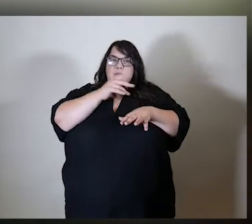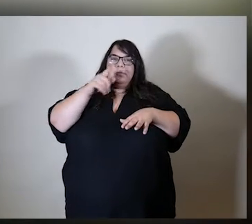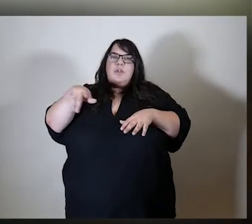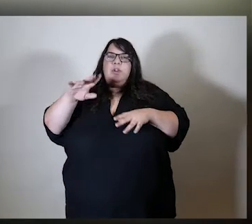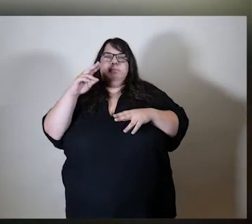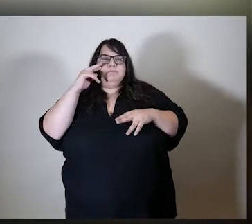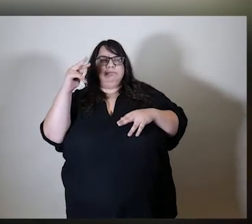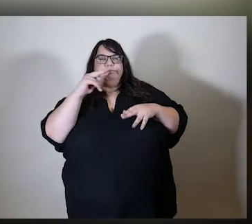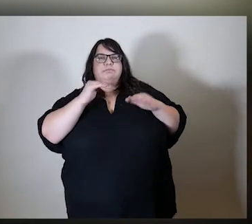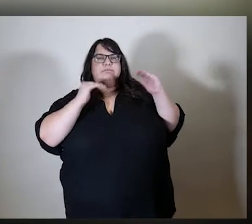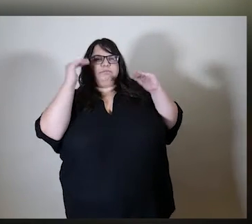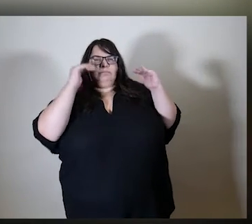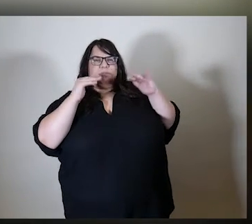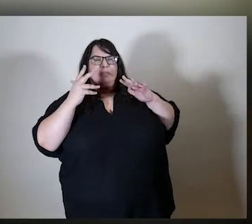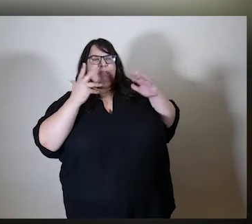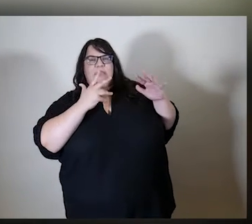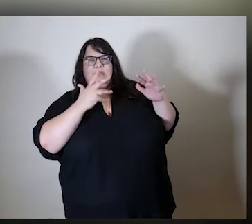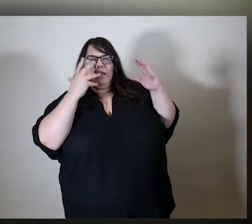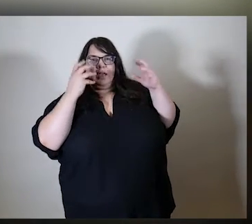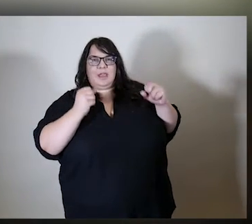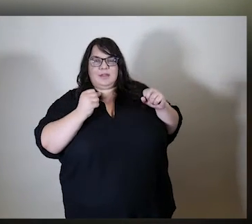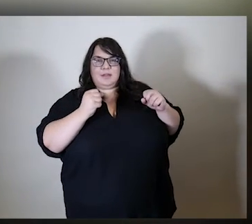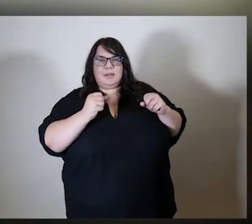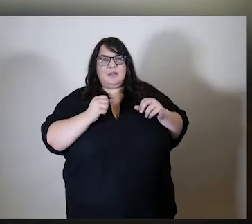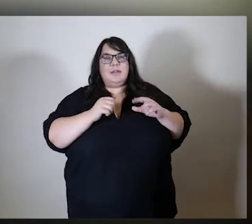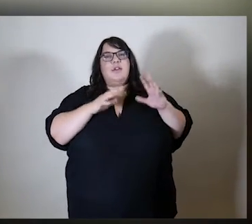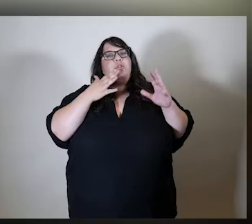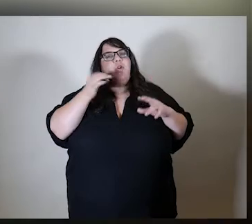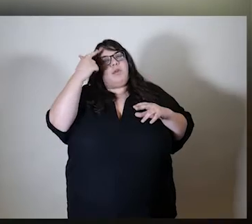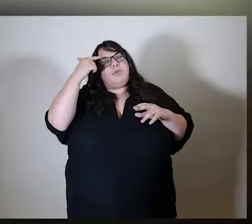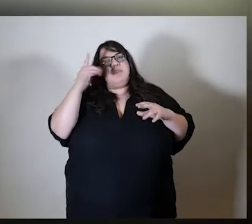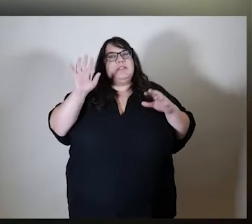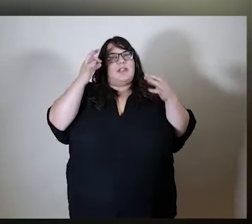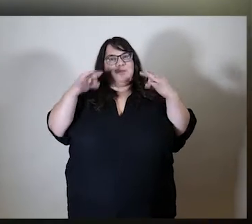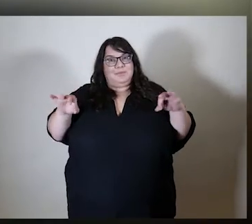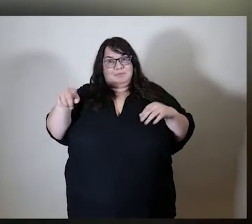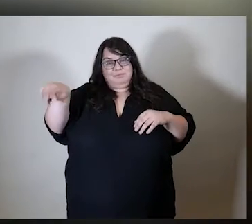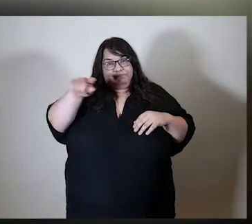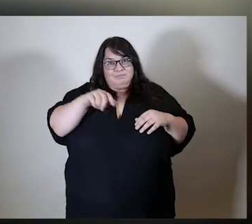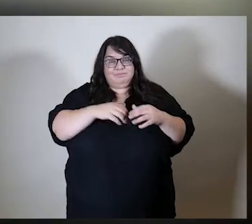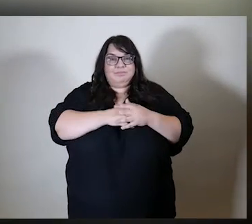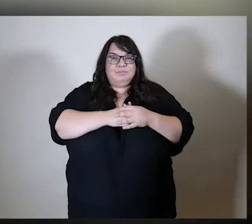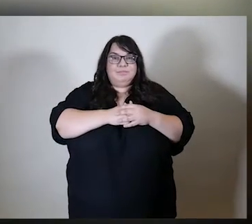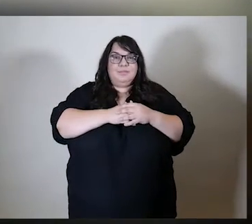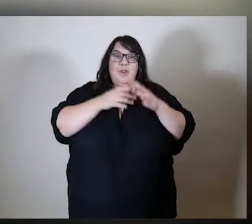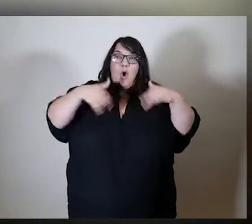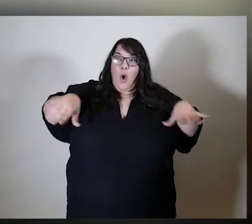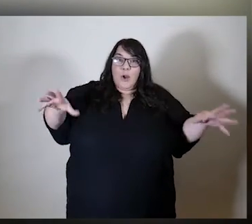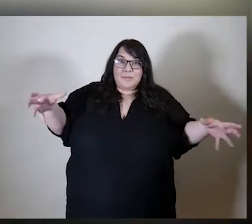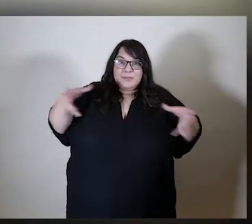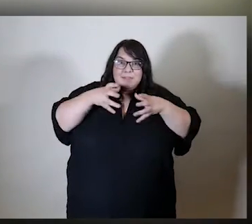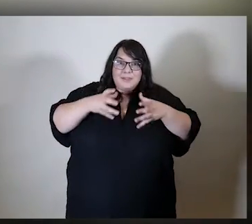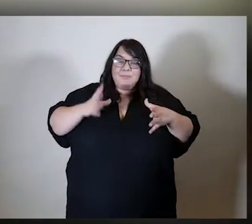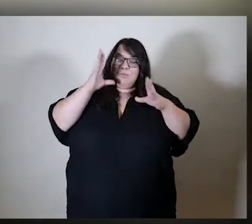με καχυποψία και ειρωνία, ίσως λόγω άγνοιας. Όλοι μαζί μπορούμε να